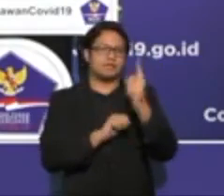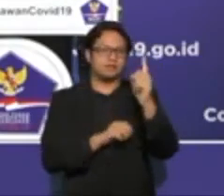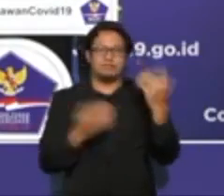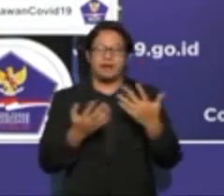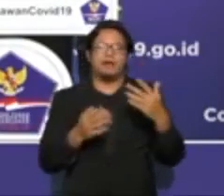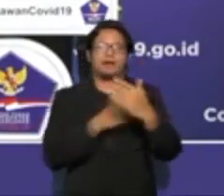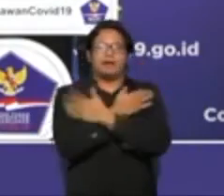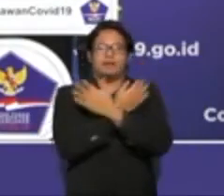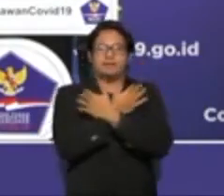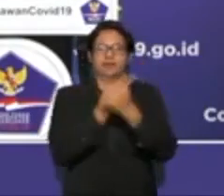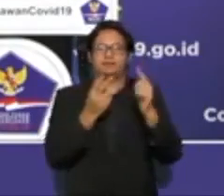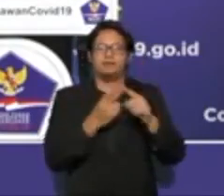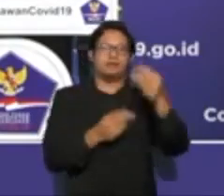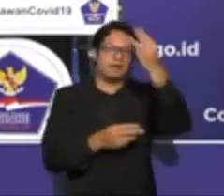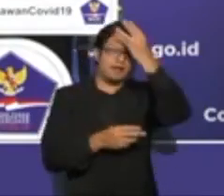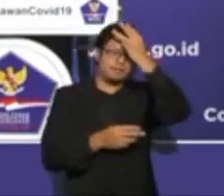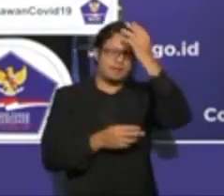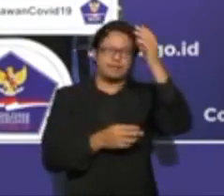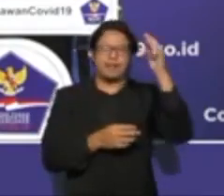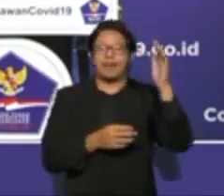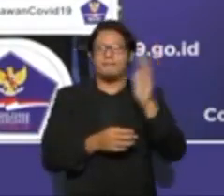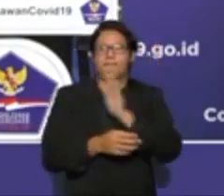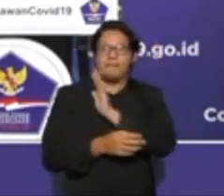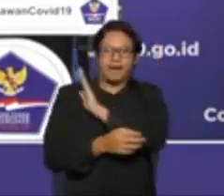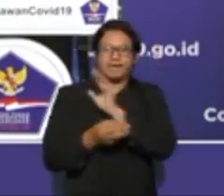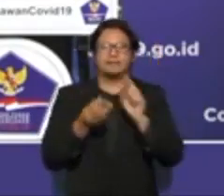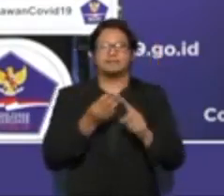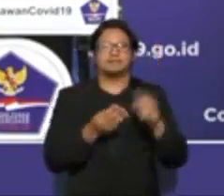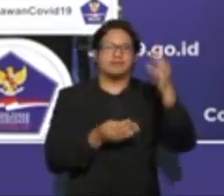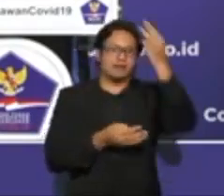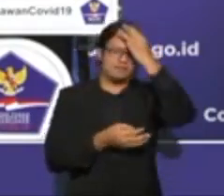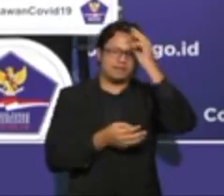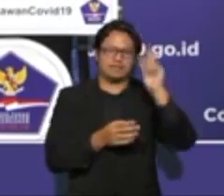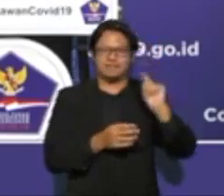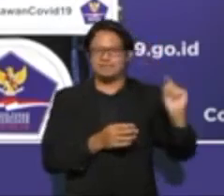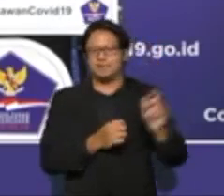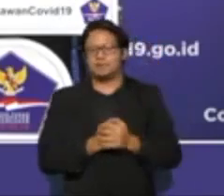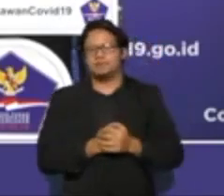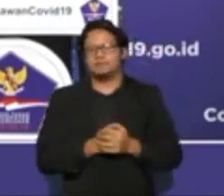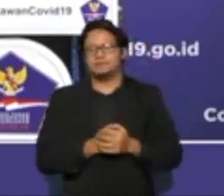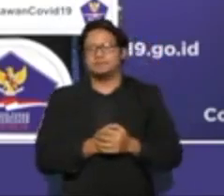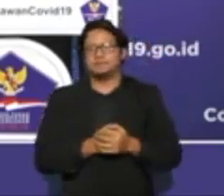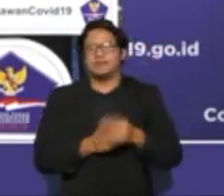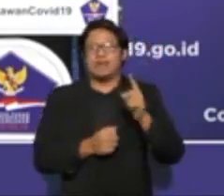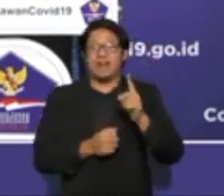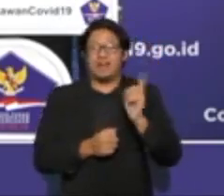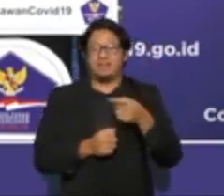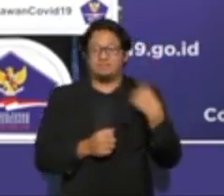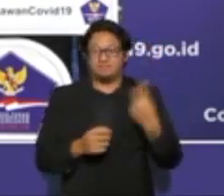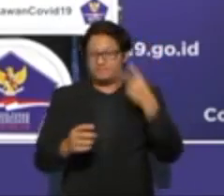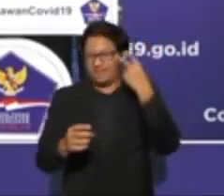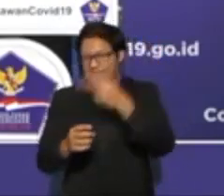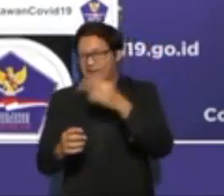Aceh Kalimantan baratkalimantan Timur kalau kemudian kita hitung dari hari ke hari maka terlihat bahwa